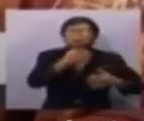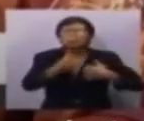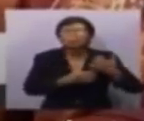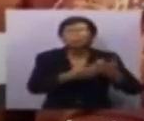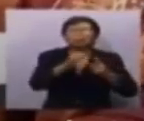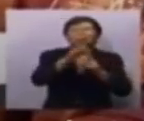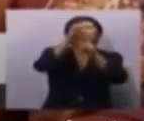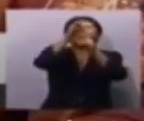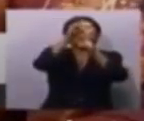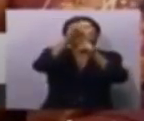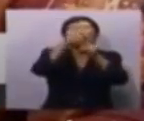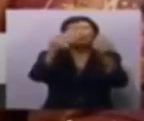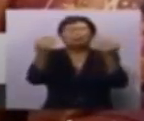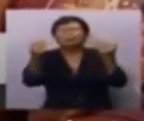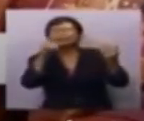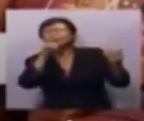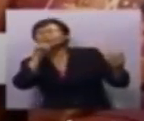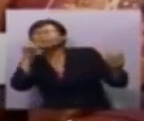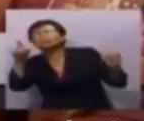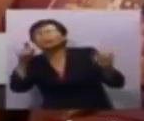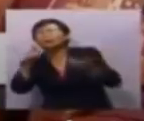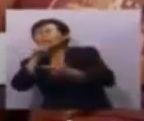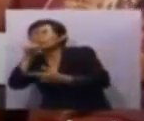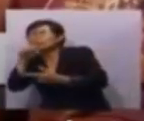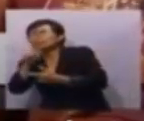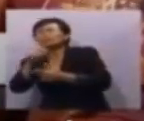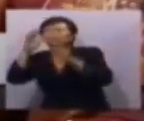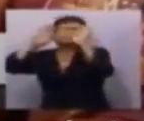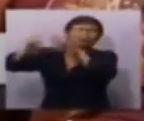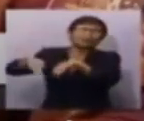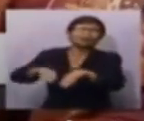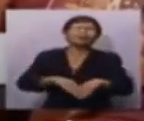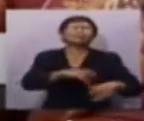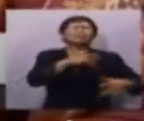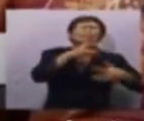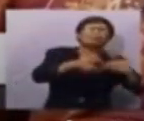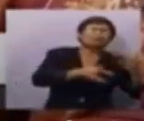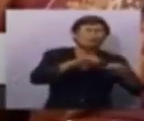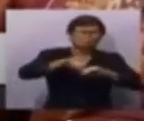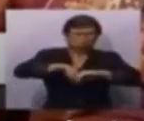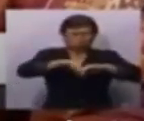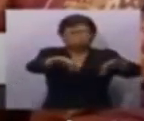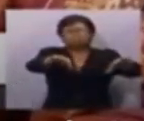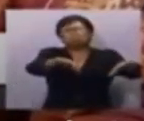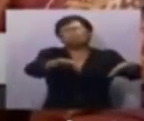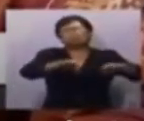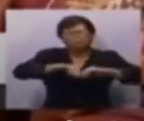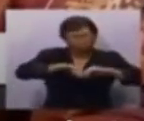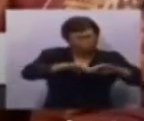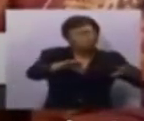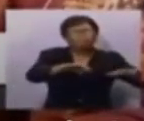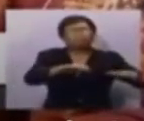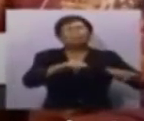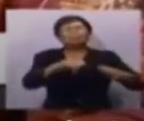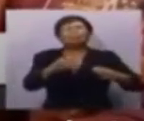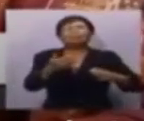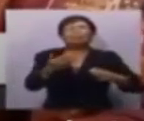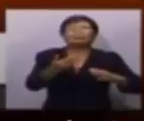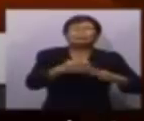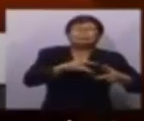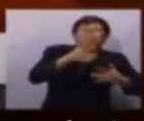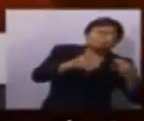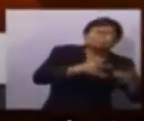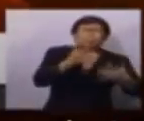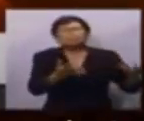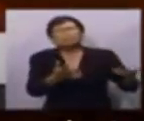lebih diutamakan berbanding dengan realiti. Tapi yang tular selalunya adalah persepsi dan emosi. Dan tak semestinya realiti yang